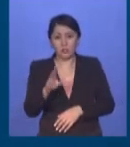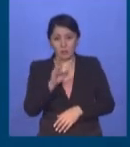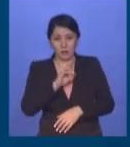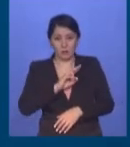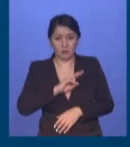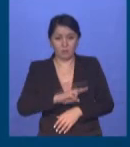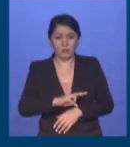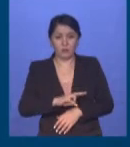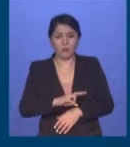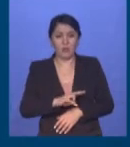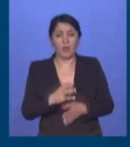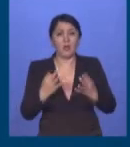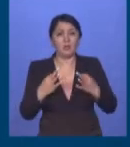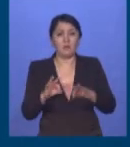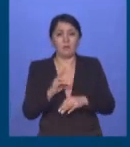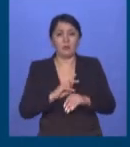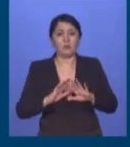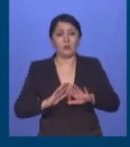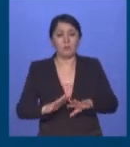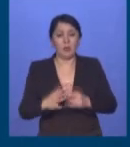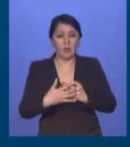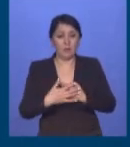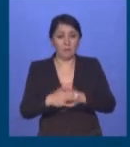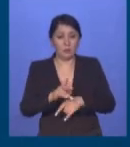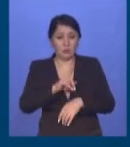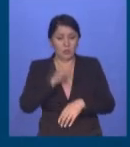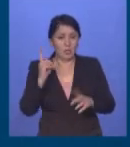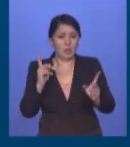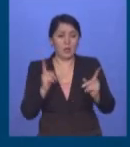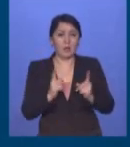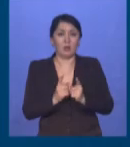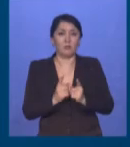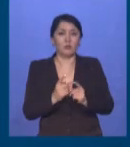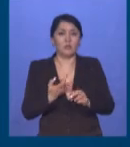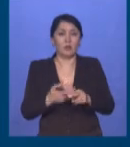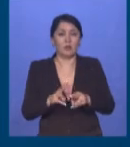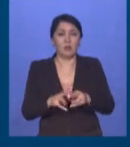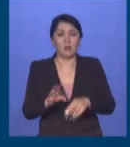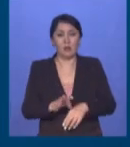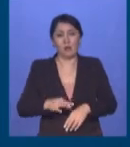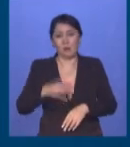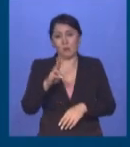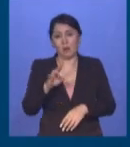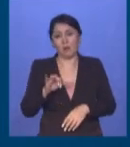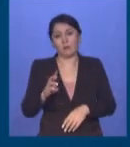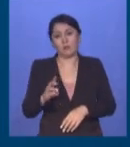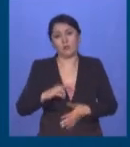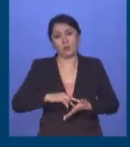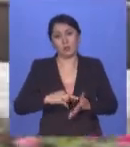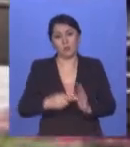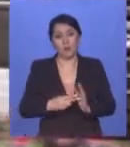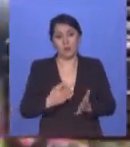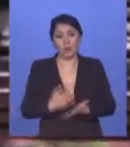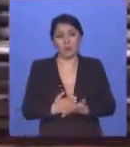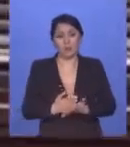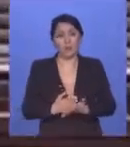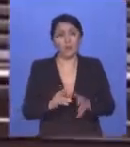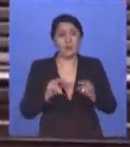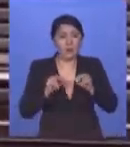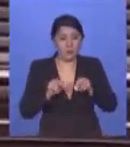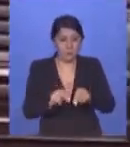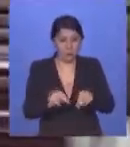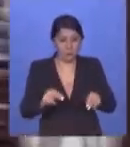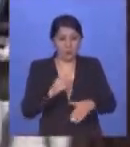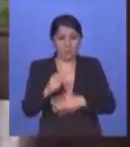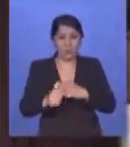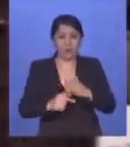Фест 24 бос орындар жәрмеңкесін өткізу, жастармен кездесулер мен жастардың облыс әкімімен кездесуі жоспарланған. Петропавл